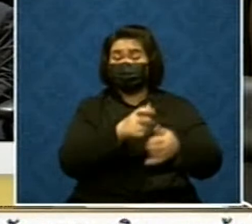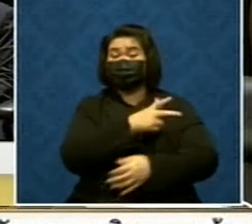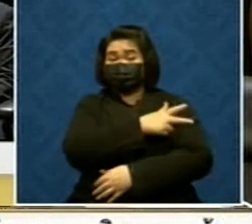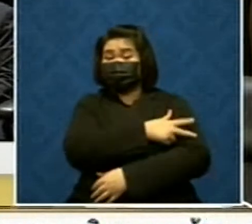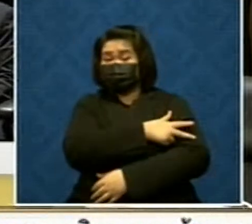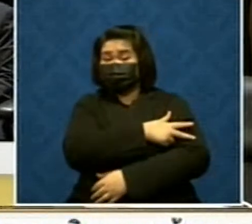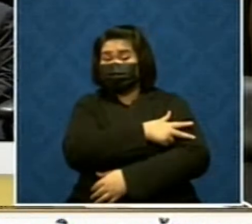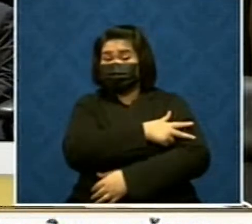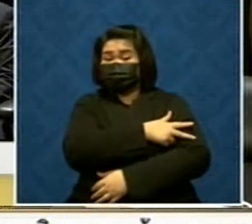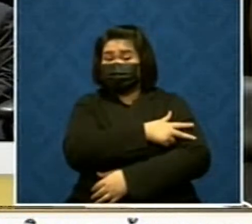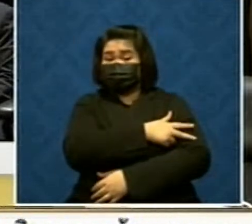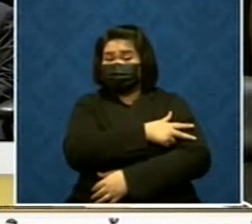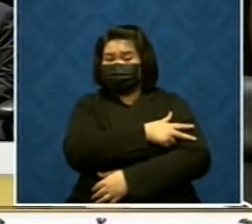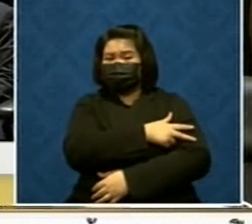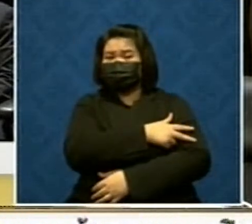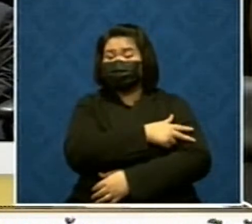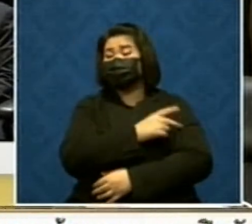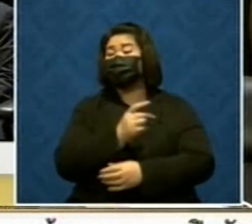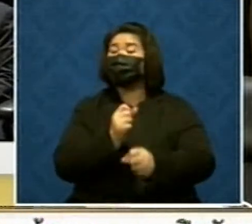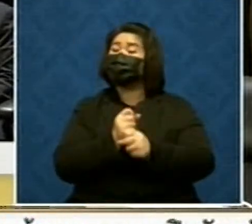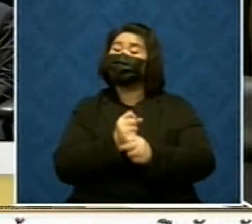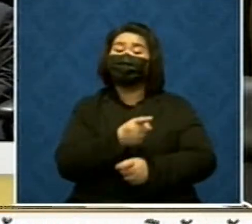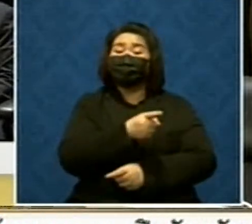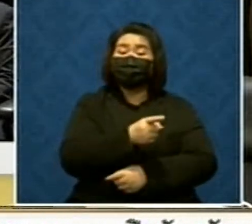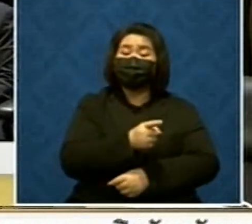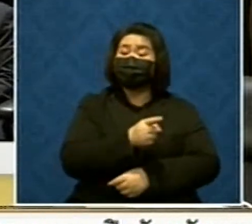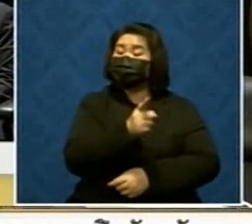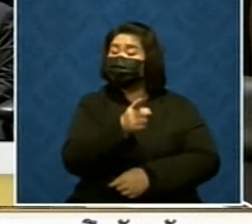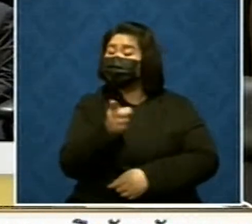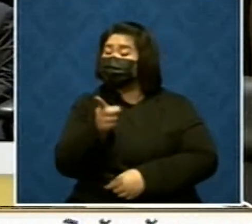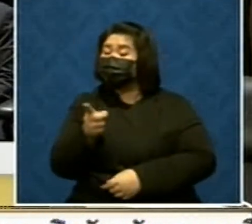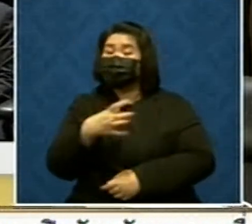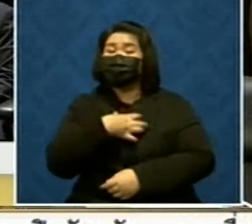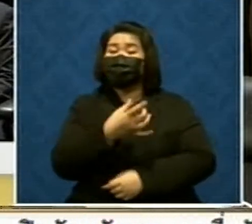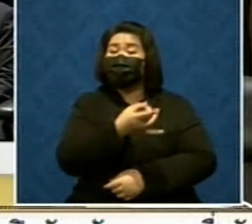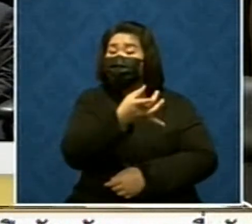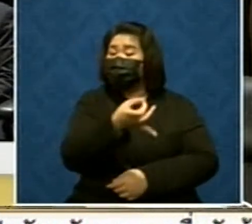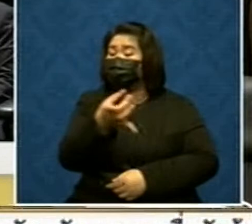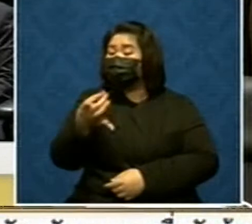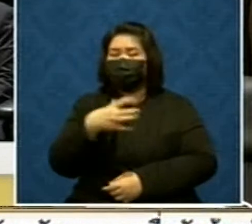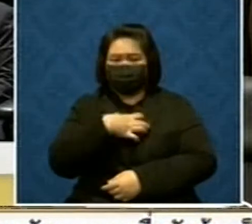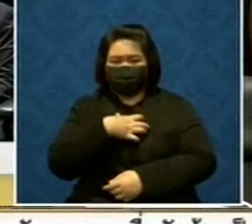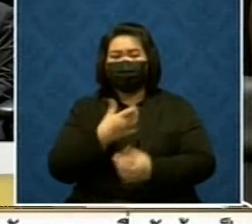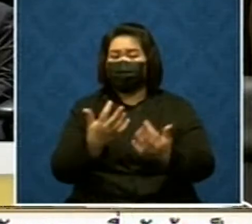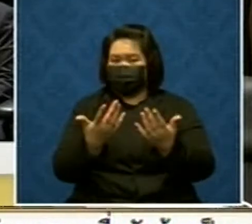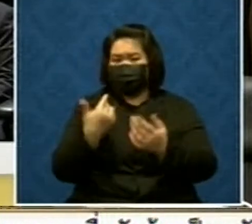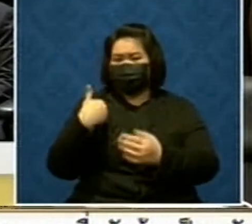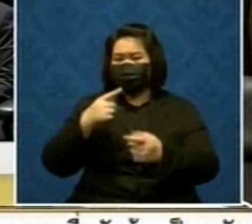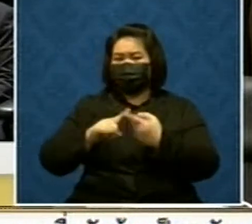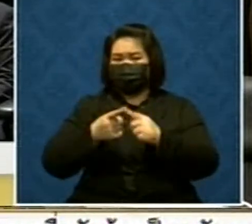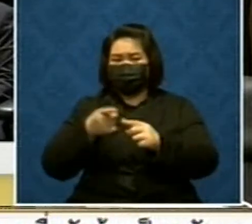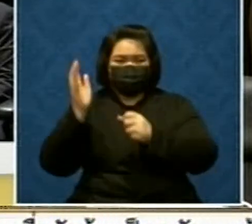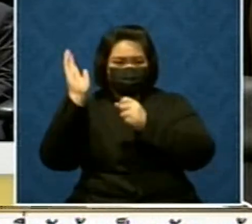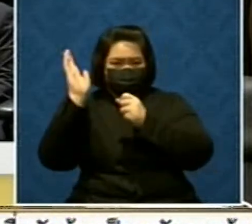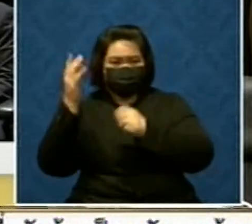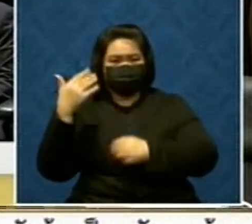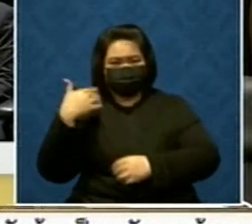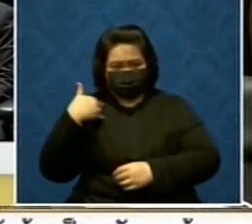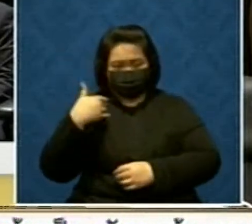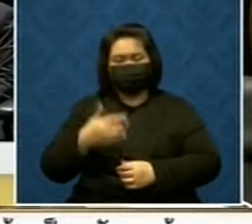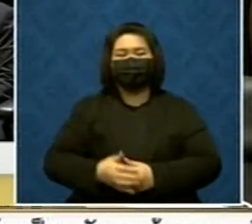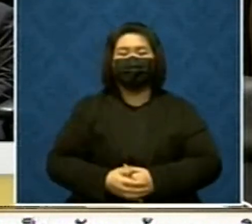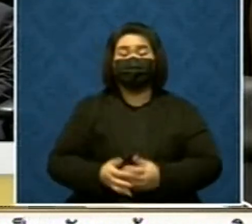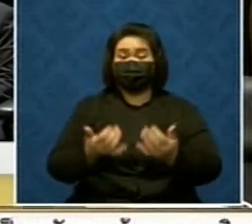อร์เสกอะไรก็ได้จะมีเสกอื่นๆด้วยเดี๋ยวเพื่อนสมาชิกเขามาว่าต่อ